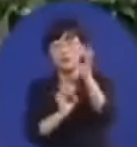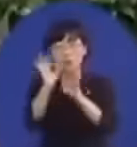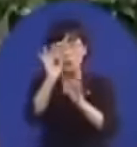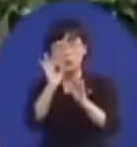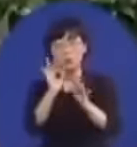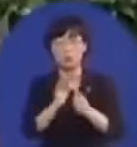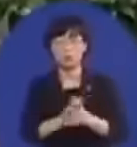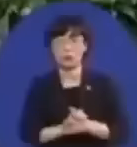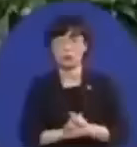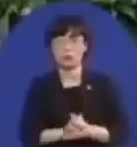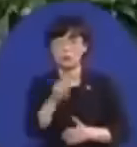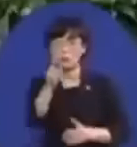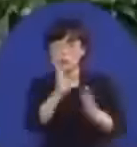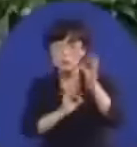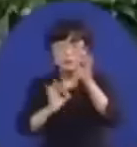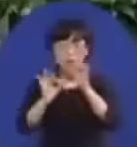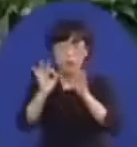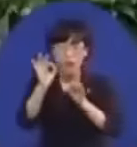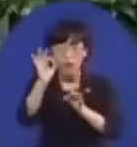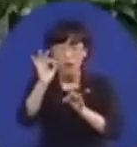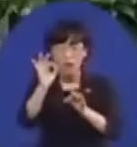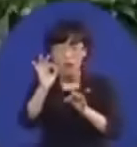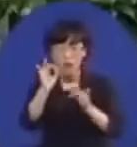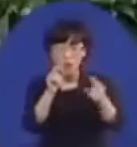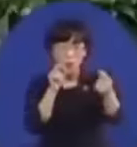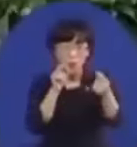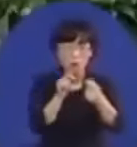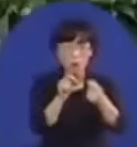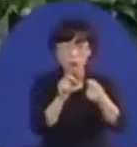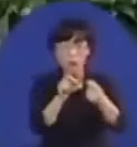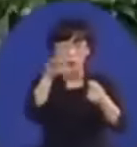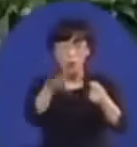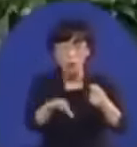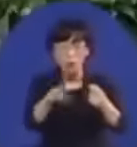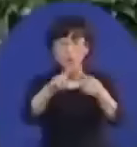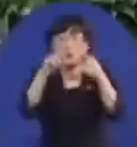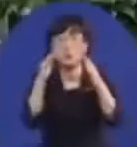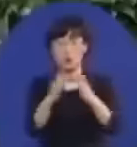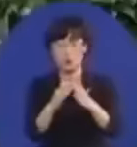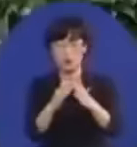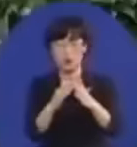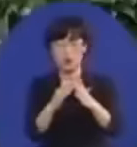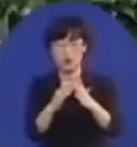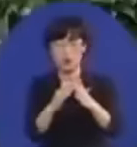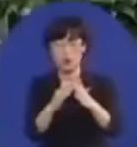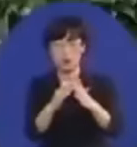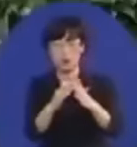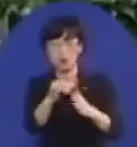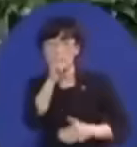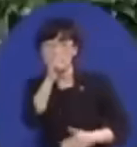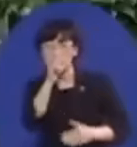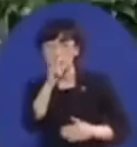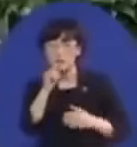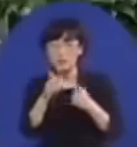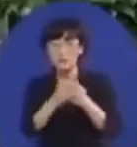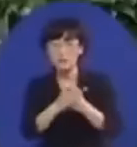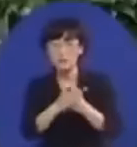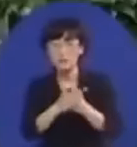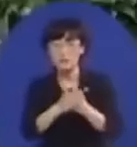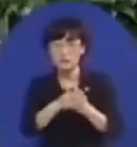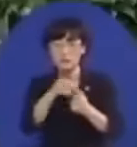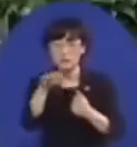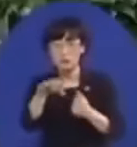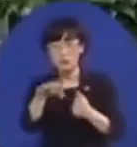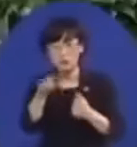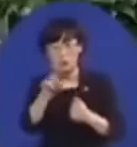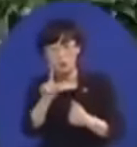있었습니다. 사고 현장에 가까이는 교회 훈련센터가 있었고 거기에는 교회 훈련센터가 있음을